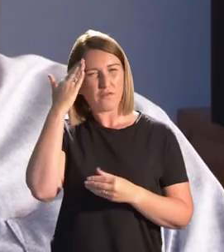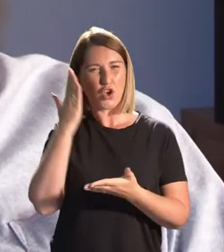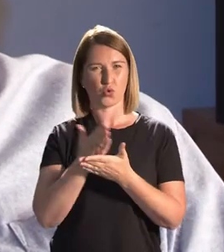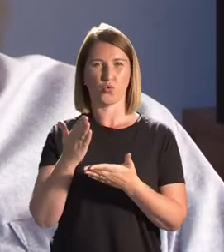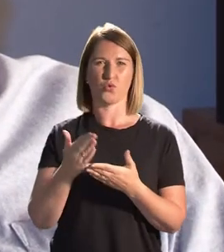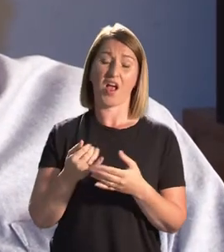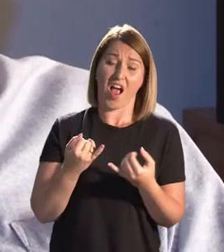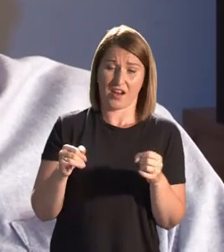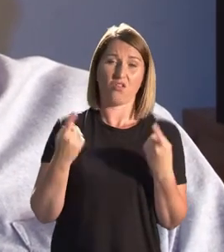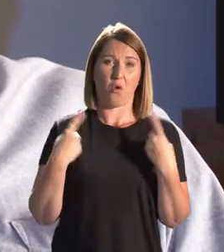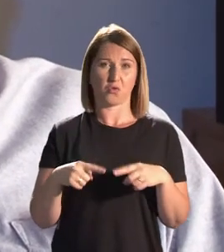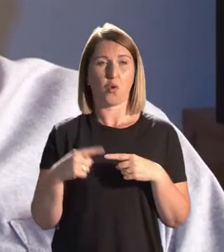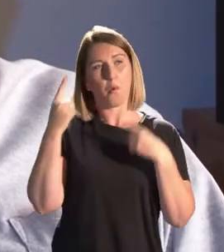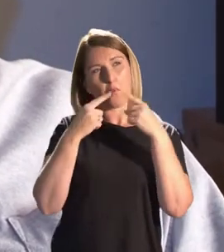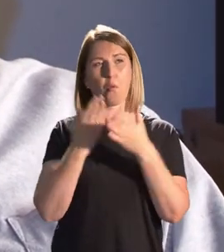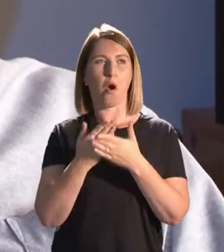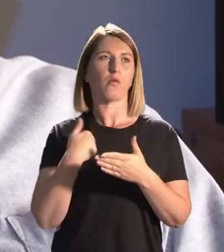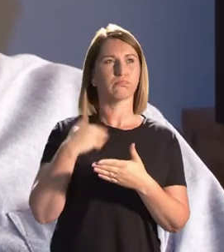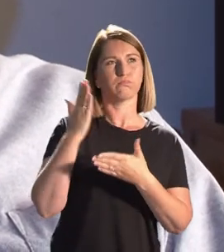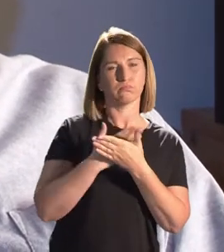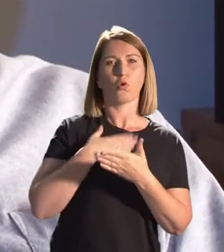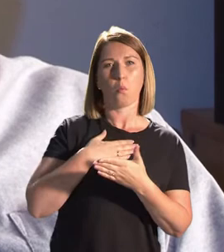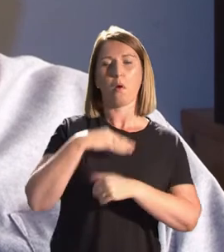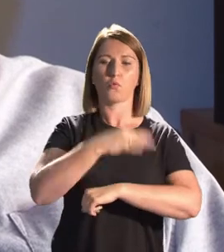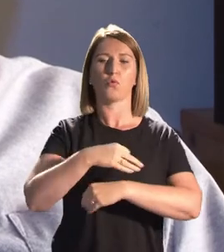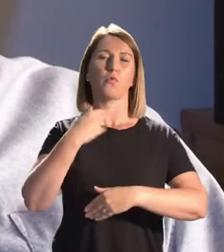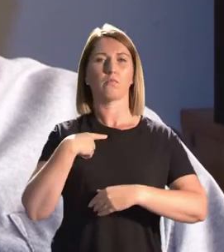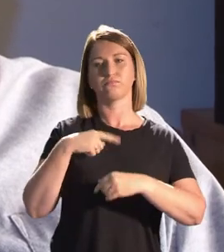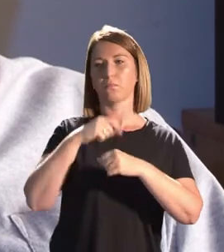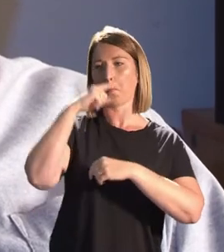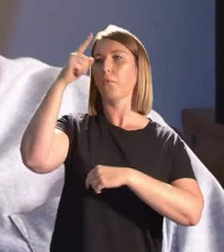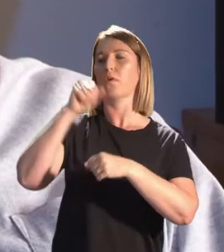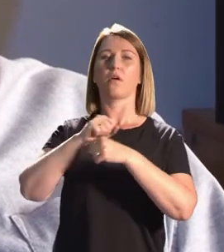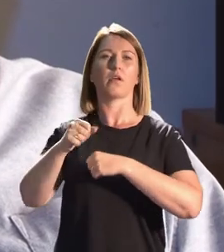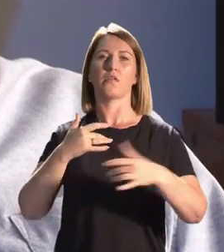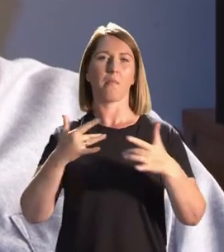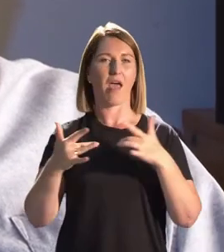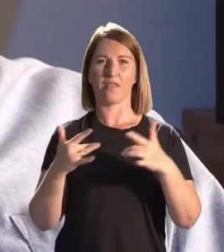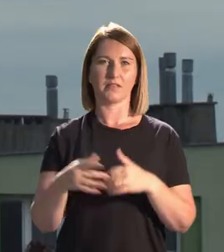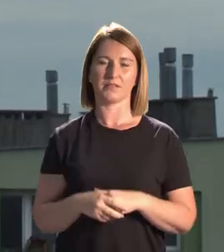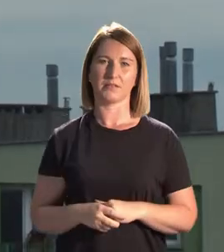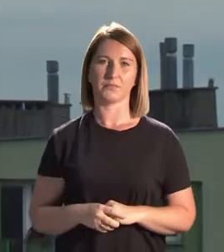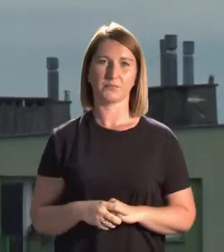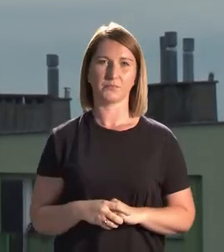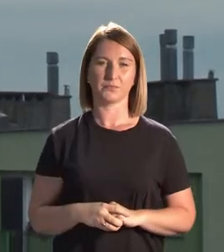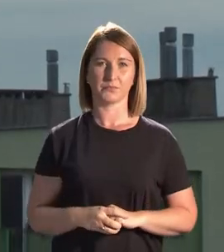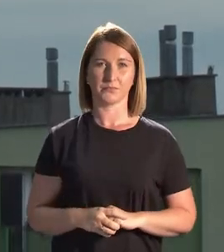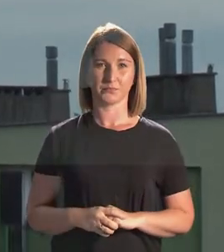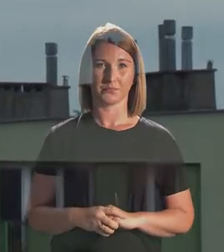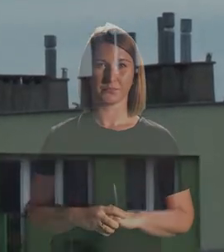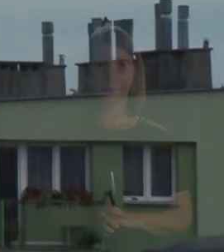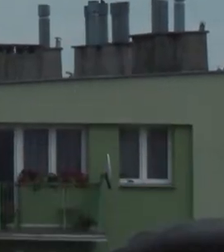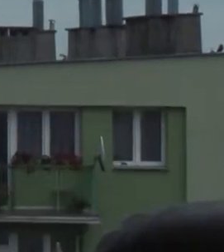nie mają wątpliwości. To jest przerażające. Nie mają krytycyzmu wobec tego, co robią. Twórczość